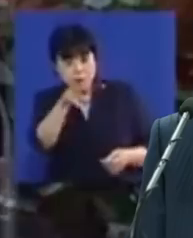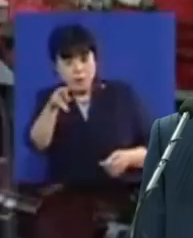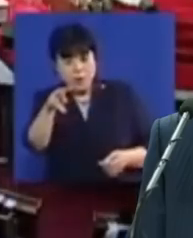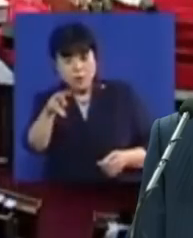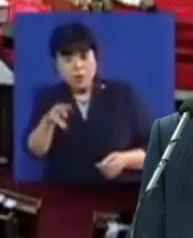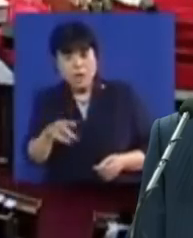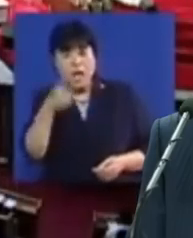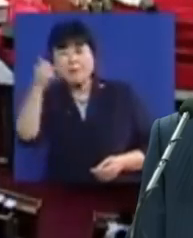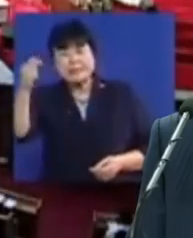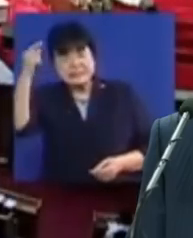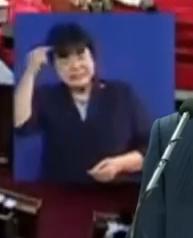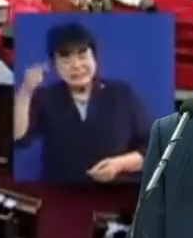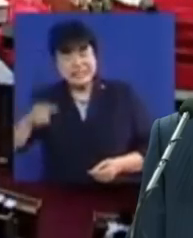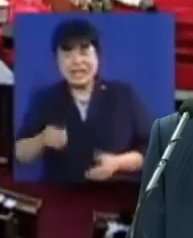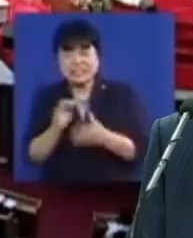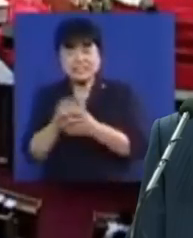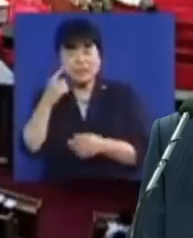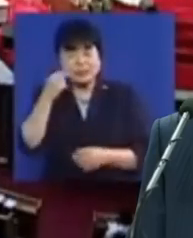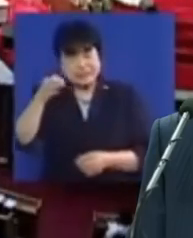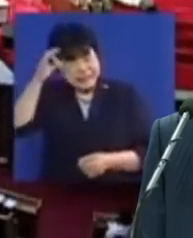수진이 아버지가 생각나는 거예요.